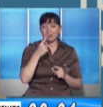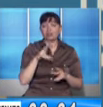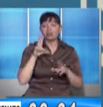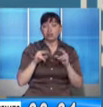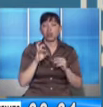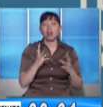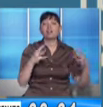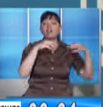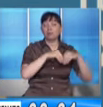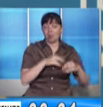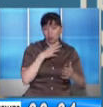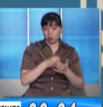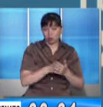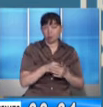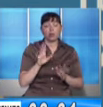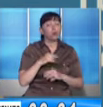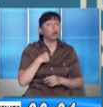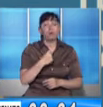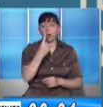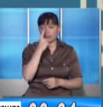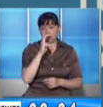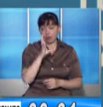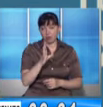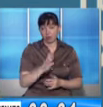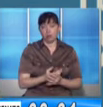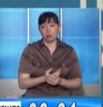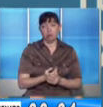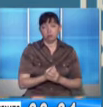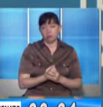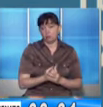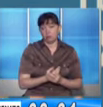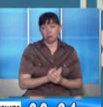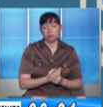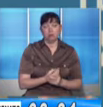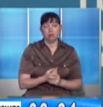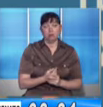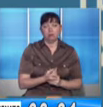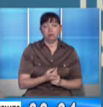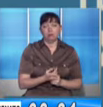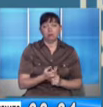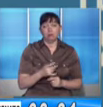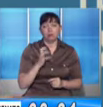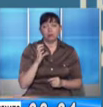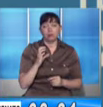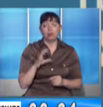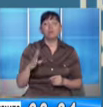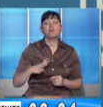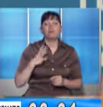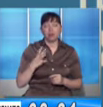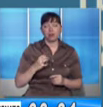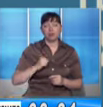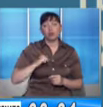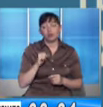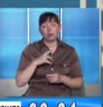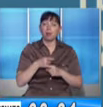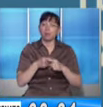coproprietate. Deci, încă o dată, eu am un singur apartament care la un moment dat era partajat în două, cu fosta prietenă, jumătate